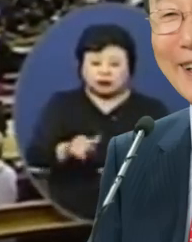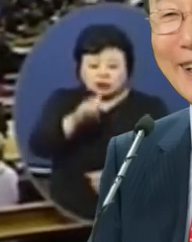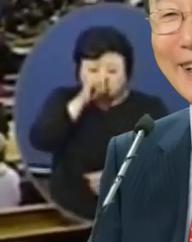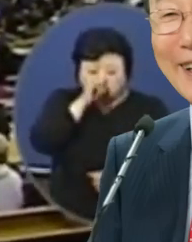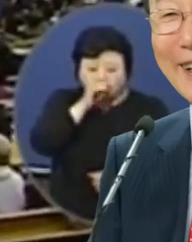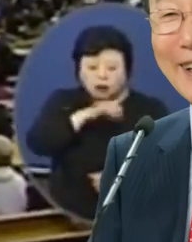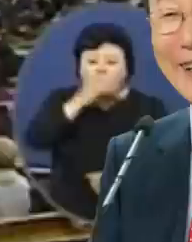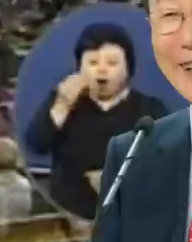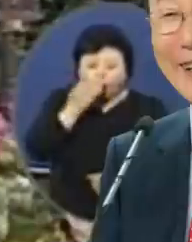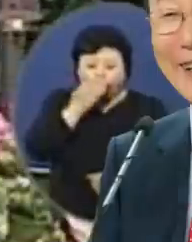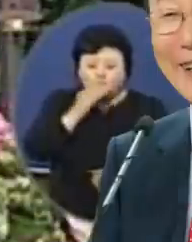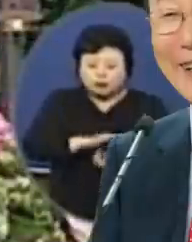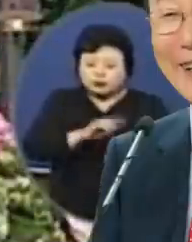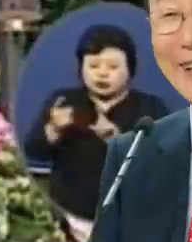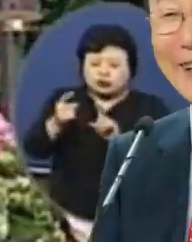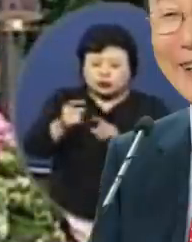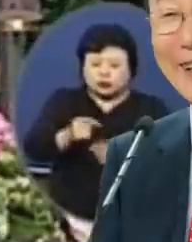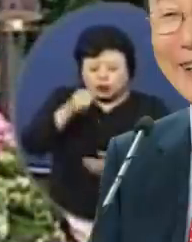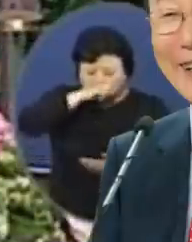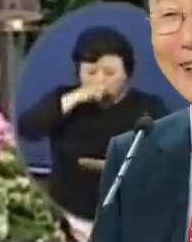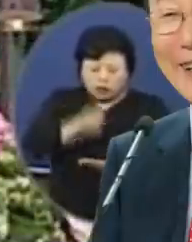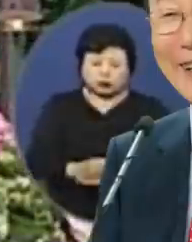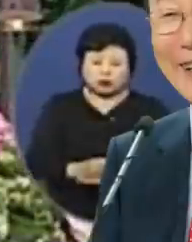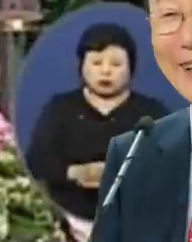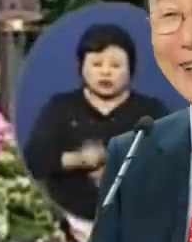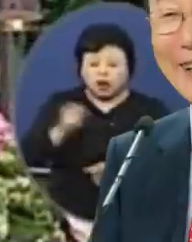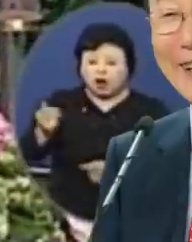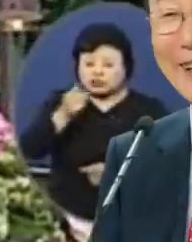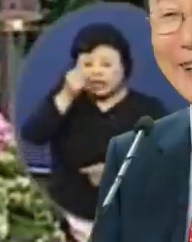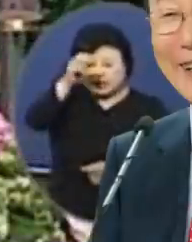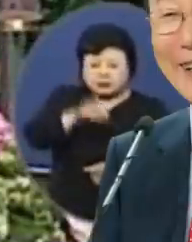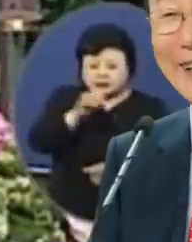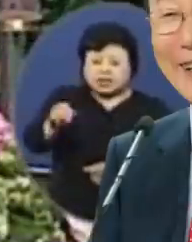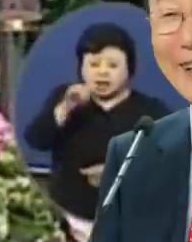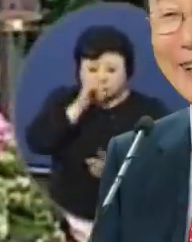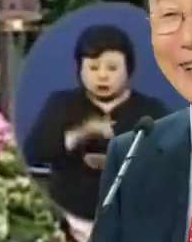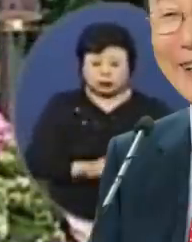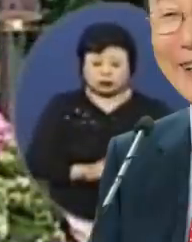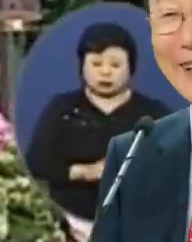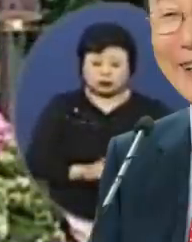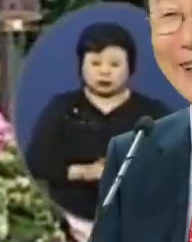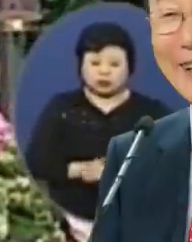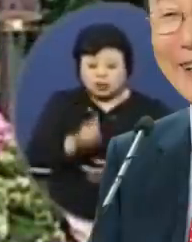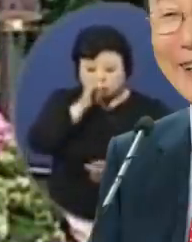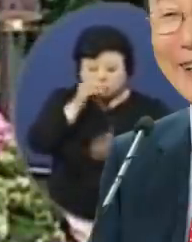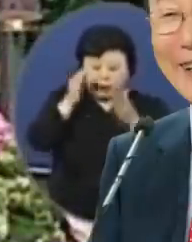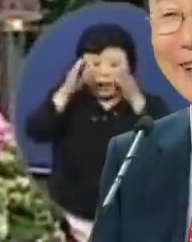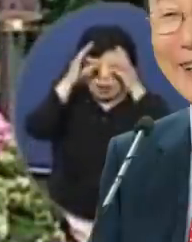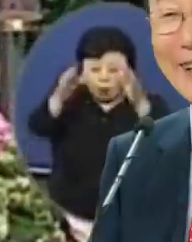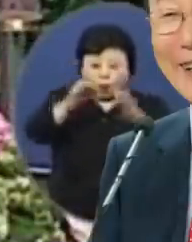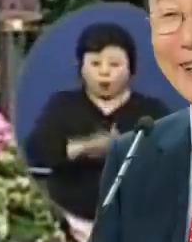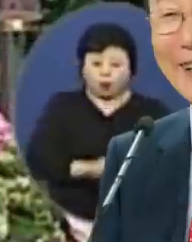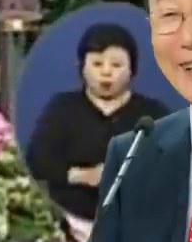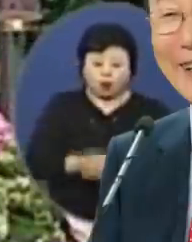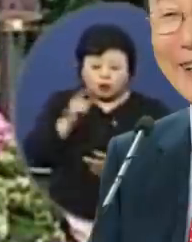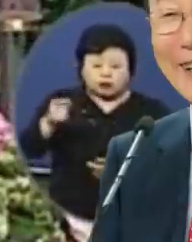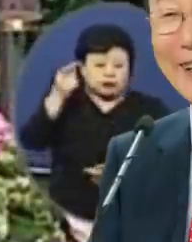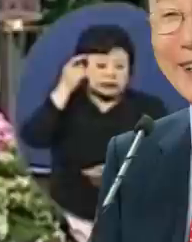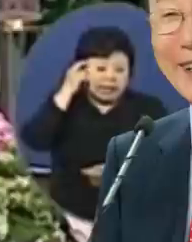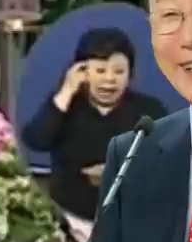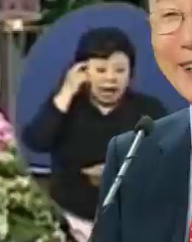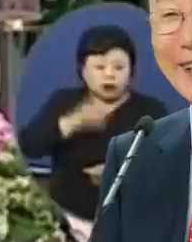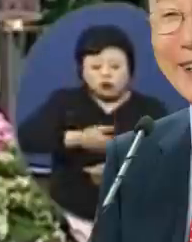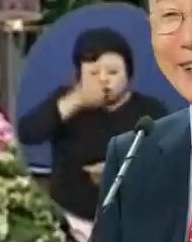있고, 거룩함이 있고, 치료가 있고, 형통과 영생이 십자가에 있습니다. 있는 것을 바라보고 그것을